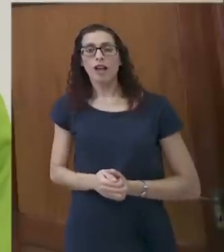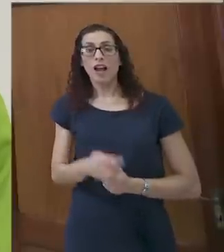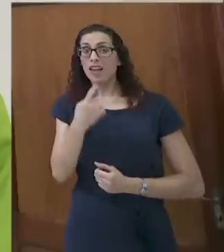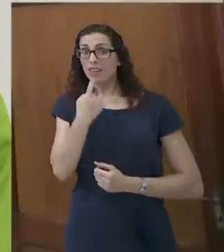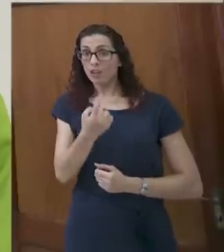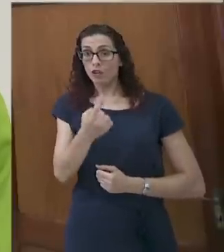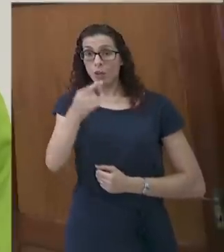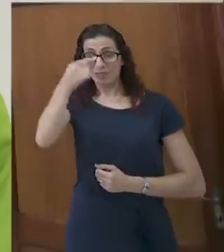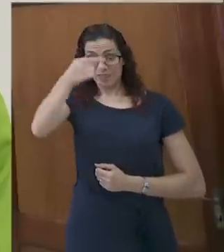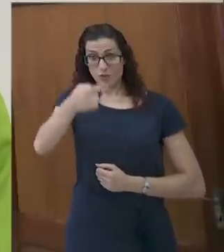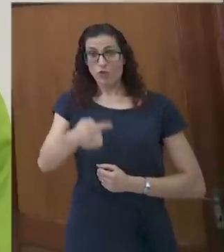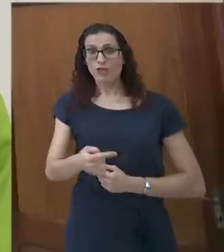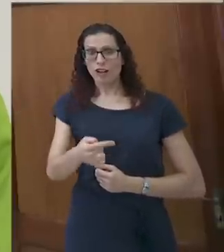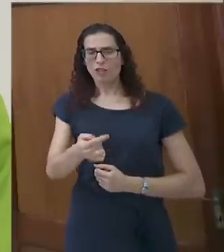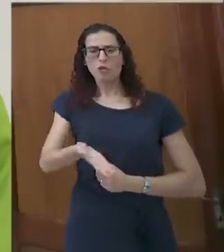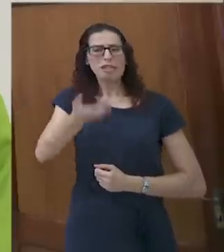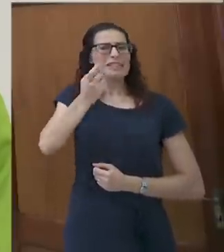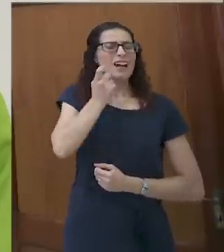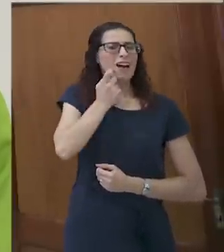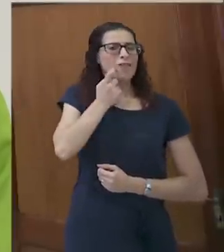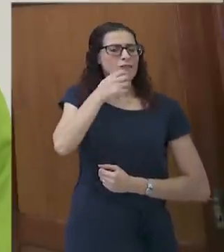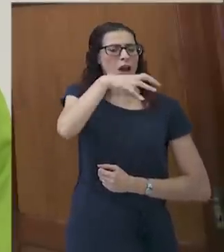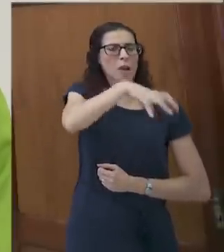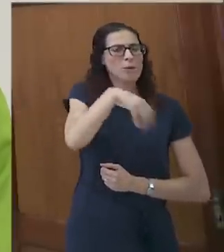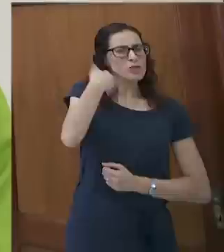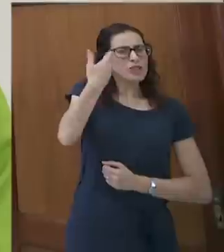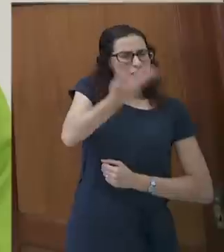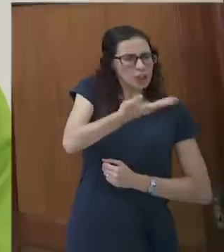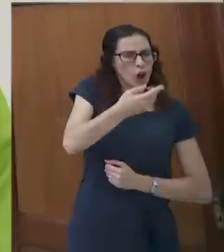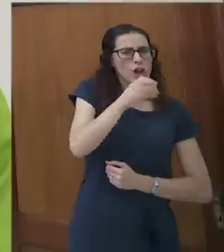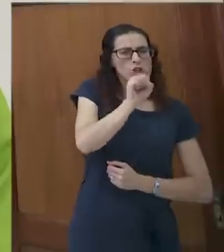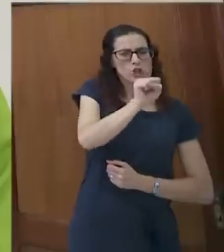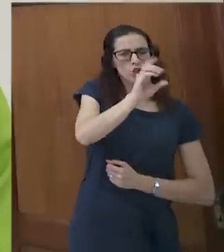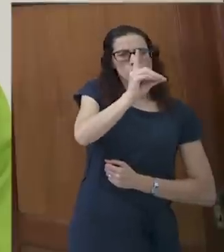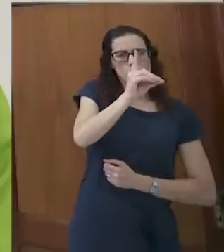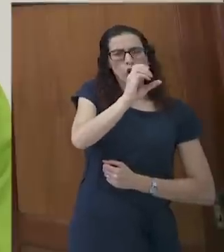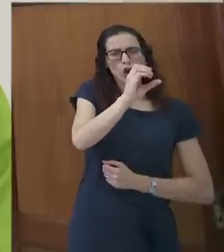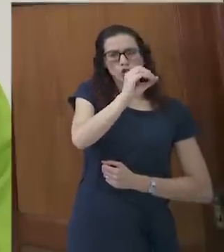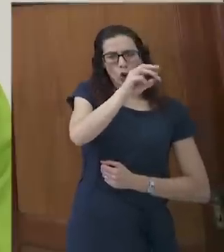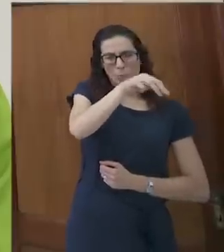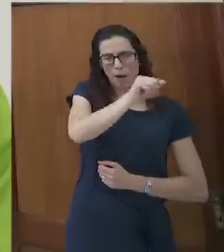Ngħidilkom li dak il-jum ikun eħfef għal Sodoma milli għal dik il-belt.